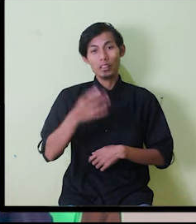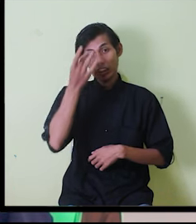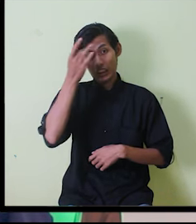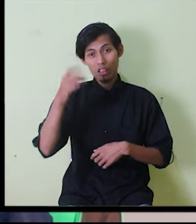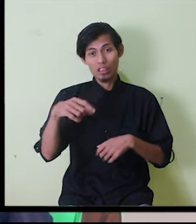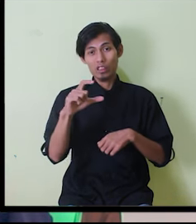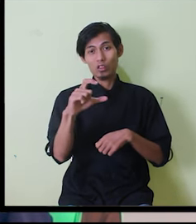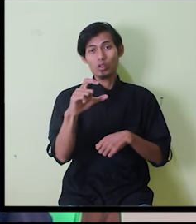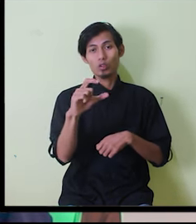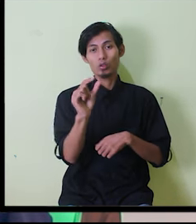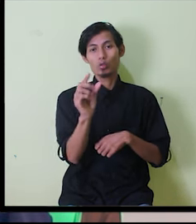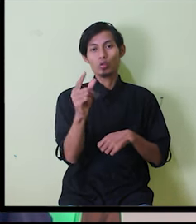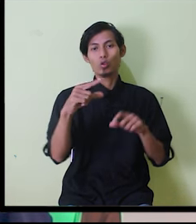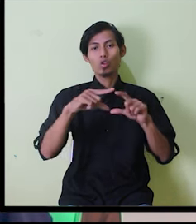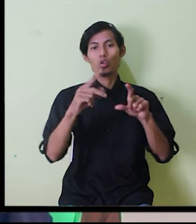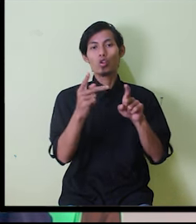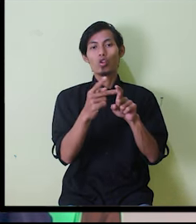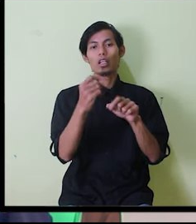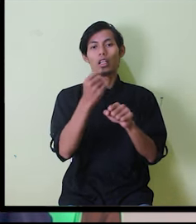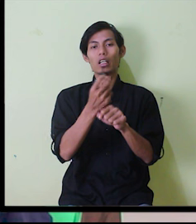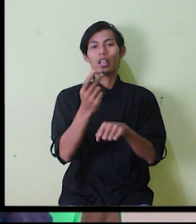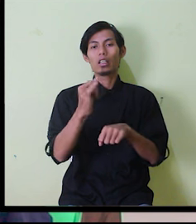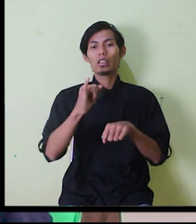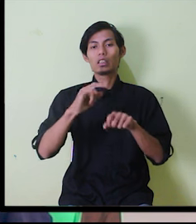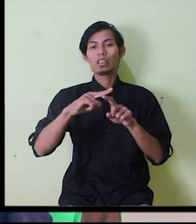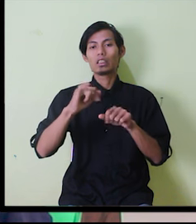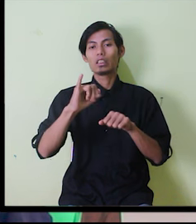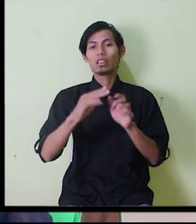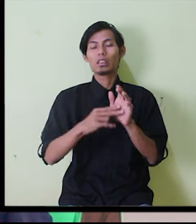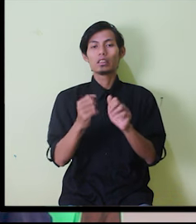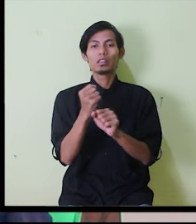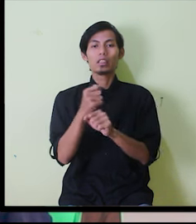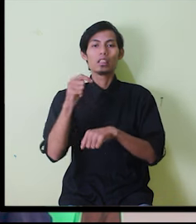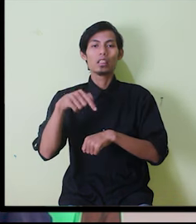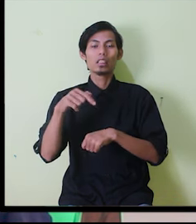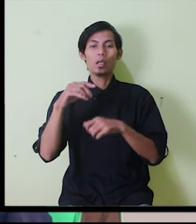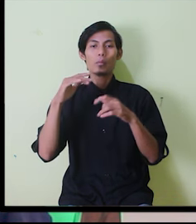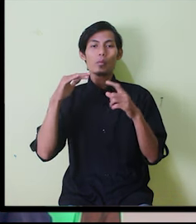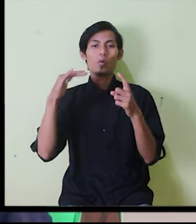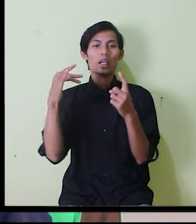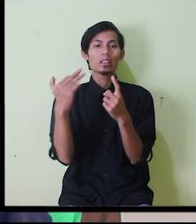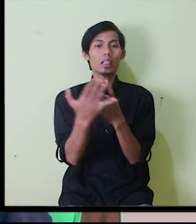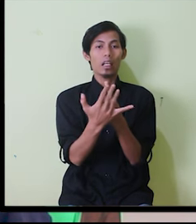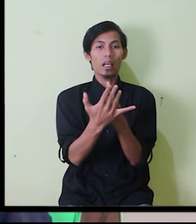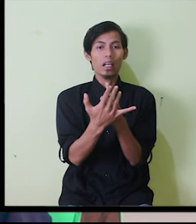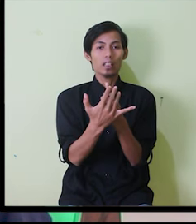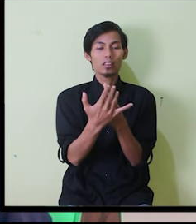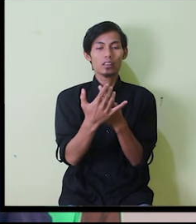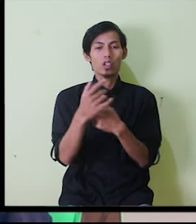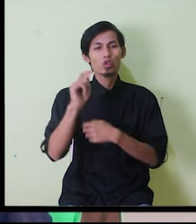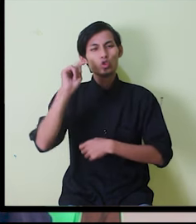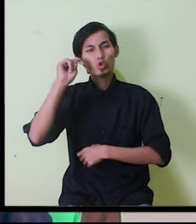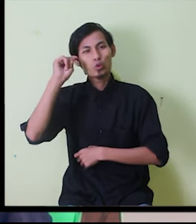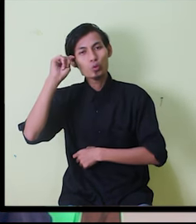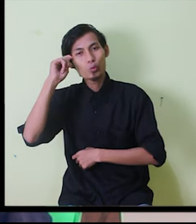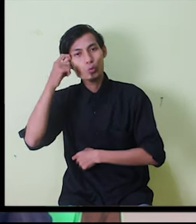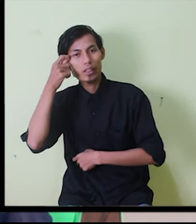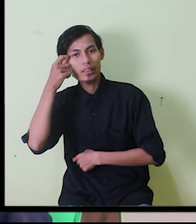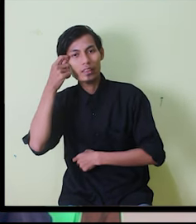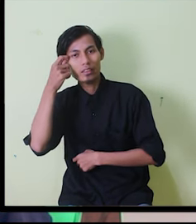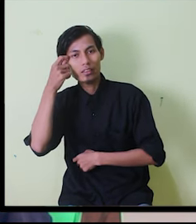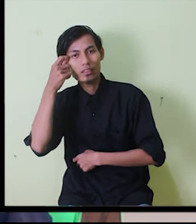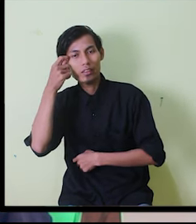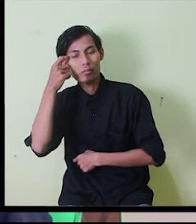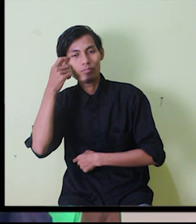curah Grinting ini apa namanya ya Ee warganya itu anu Mbak Lulu sangat sulit